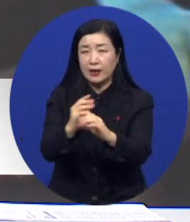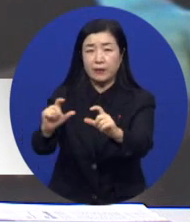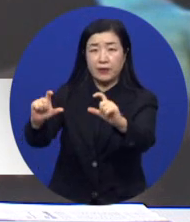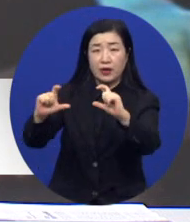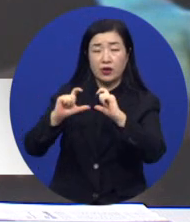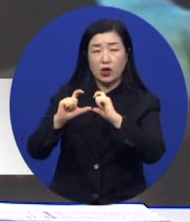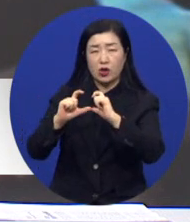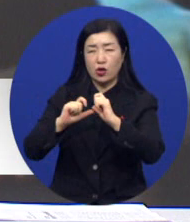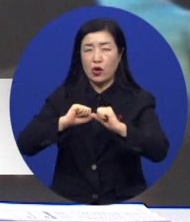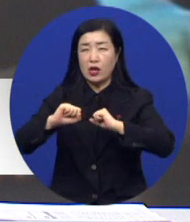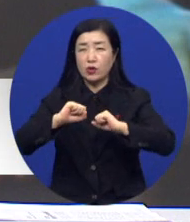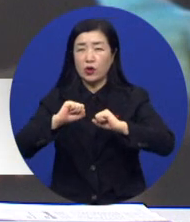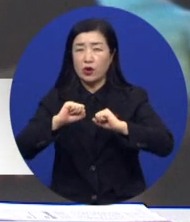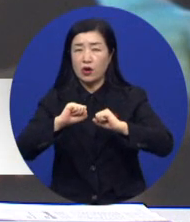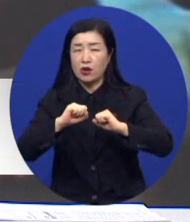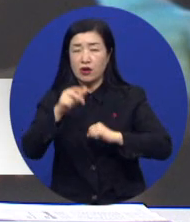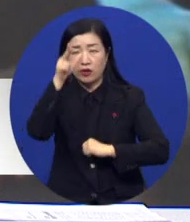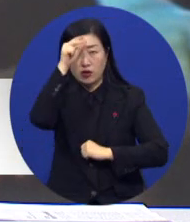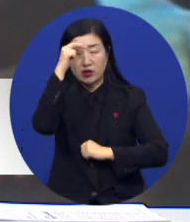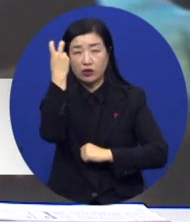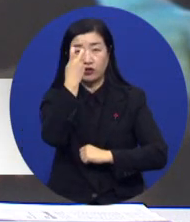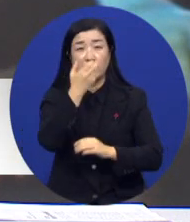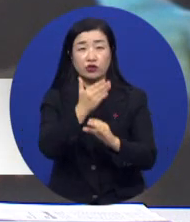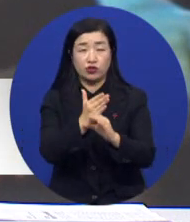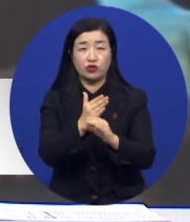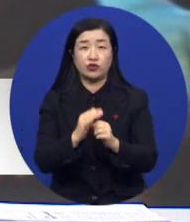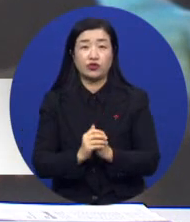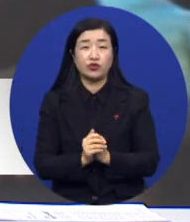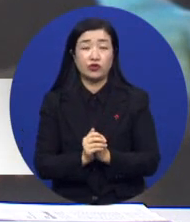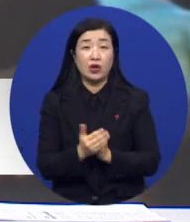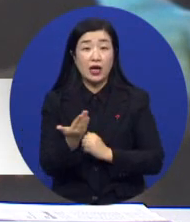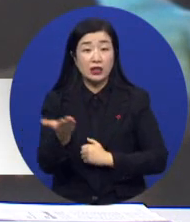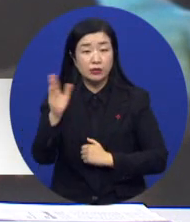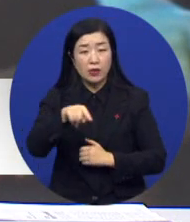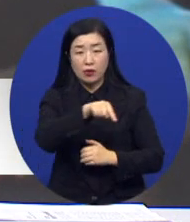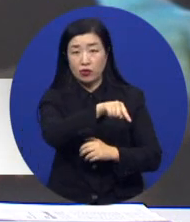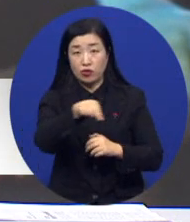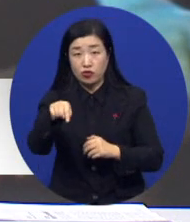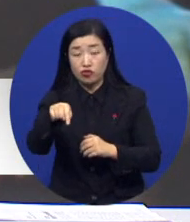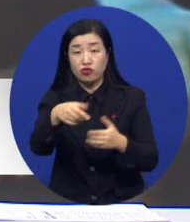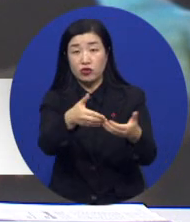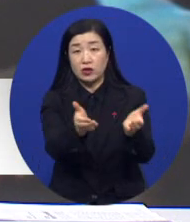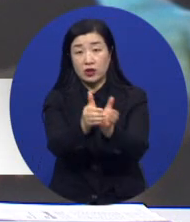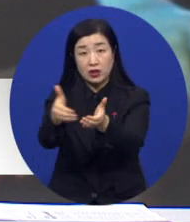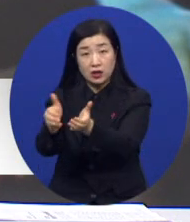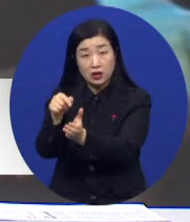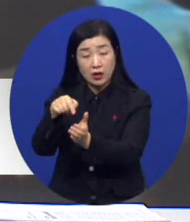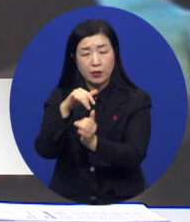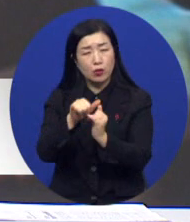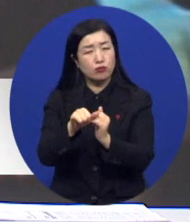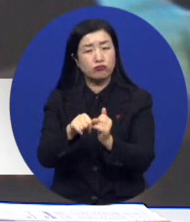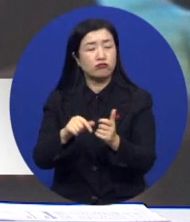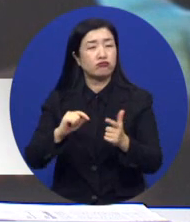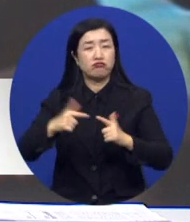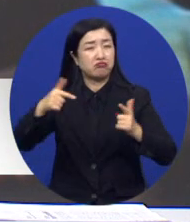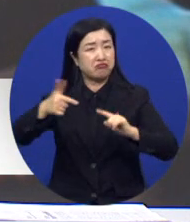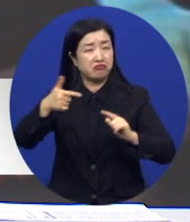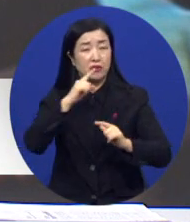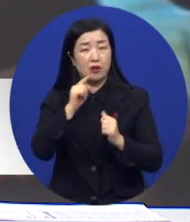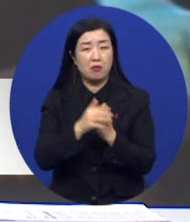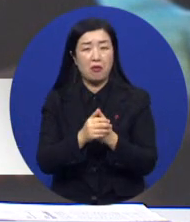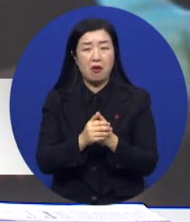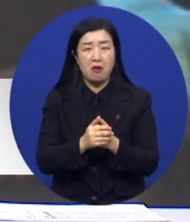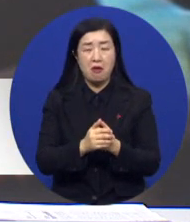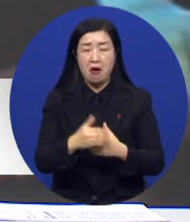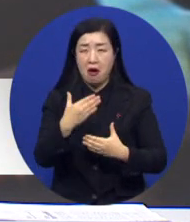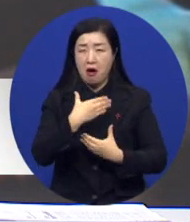혐의로 국정원과 경찰의 수사를 받고 있습니다. 하지만 당사자들은 수사 내용이 사실과 다르다며 안보